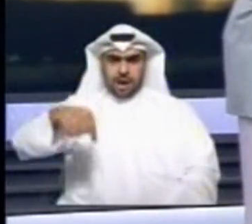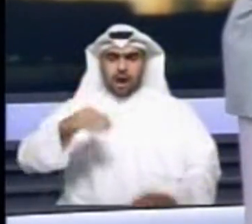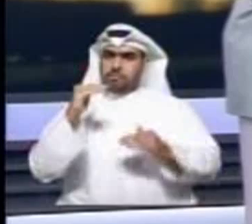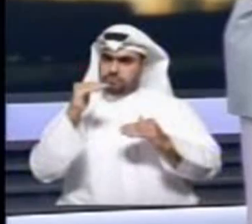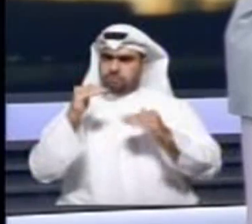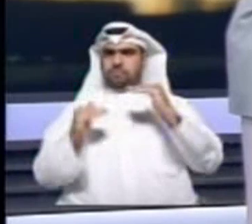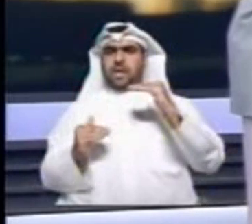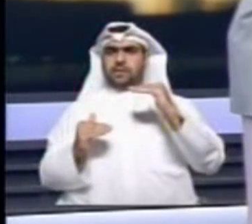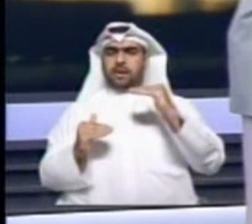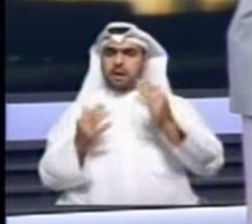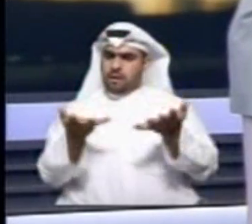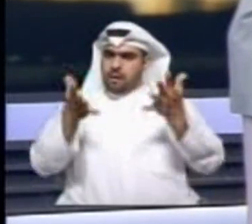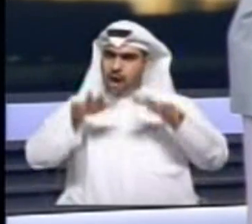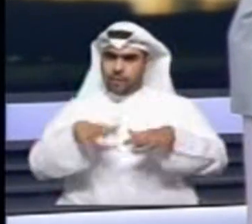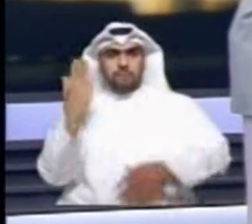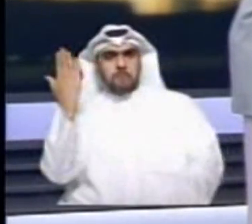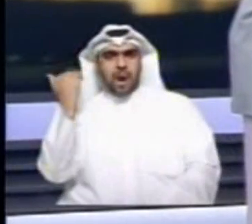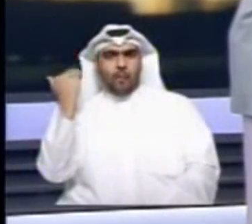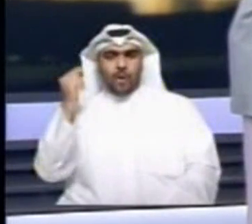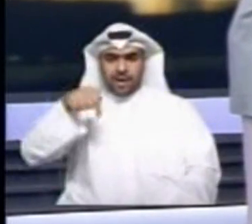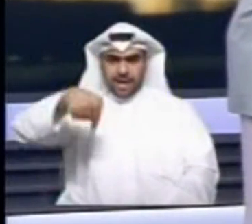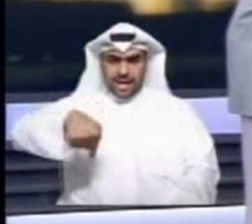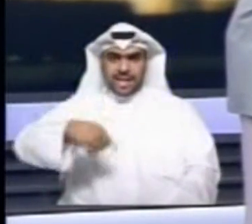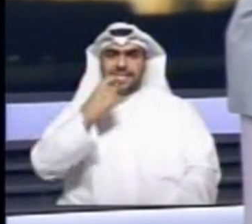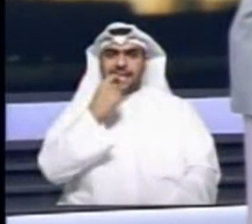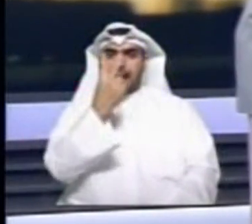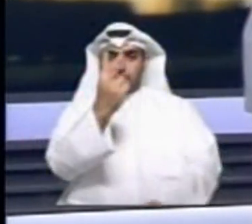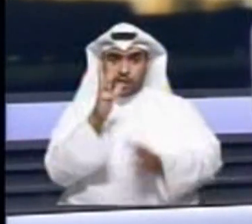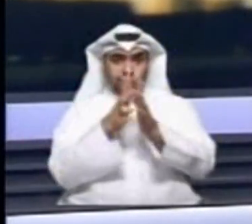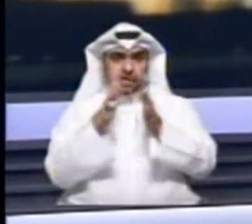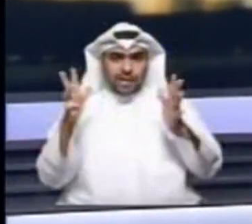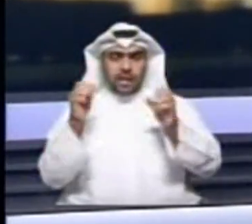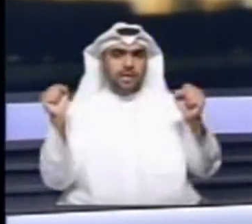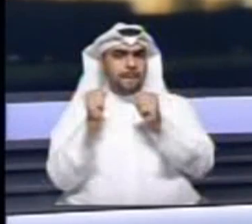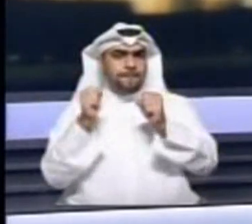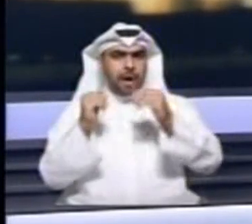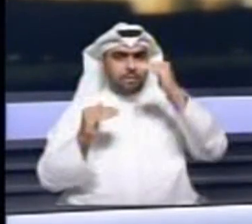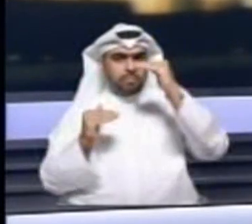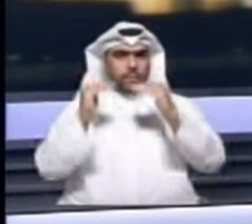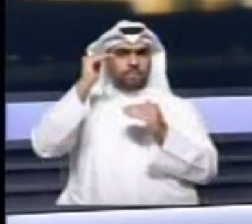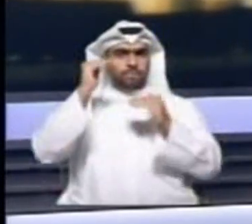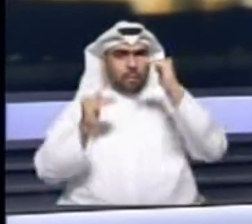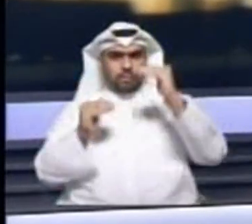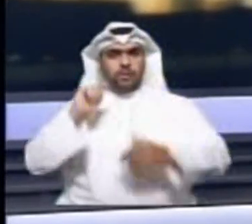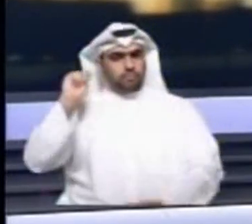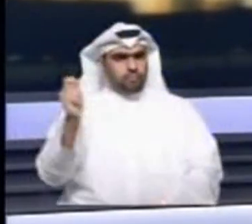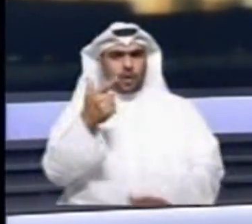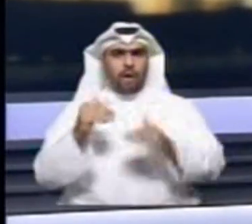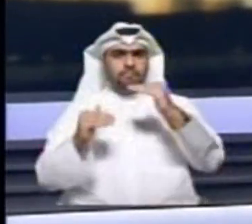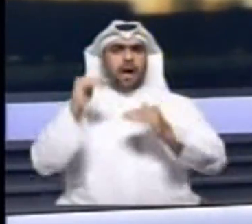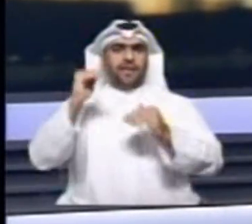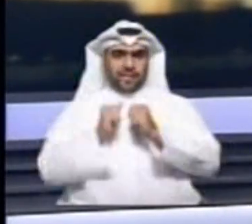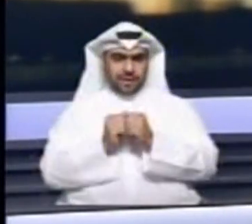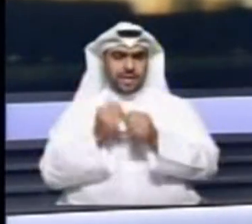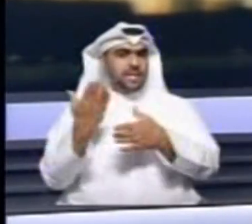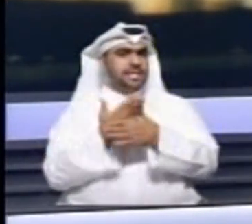خلال الفترة هذه، وهذا اللي طبعا لا سبب. نعم. بالنسبة للتكون المنخفضات اللي تعطينا اللي تجينا من